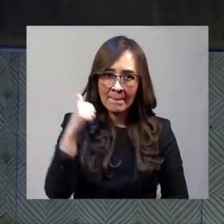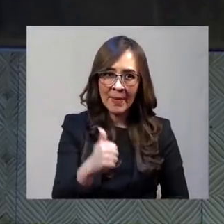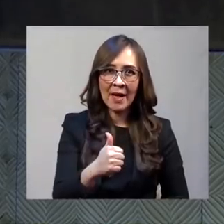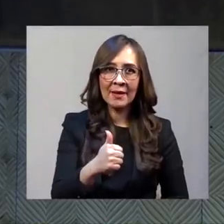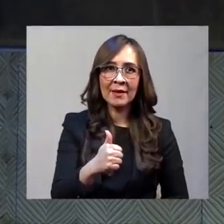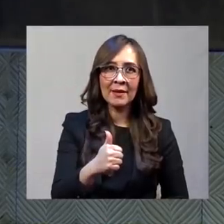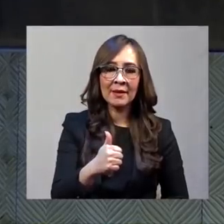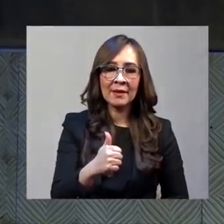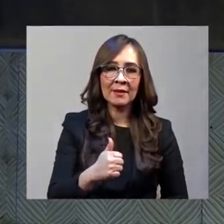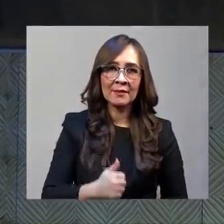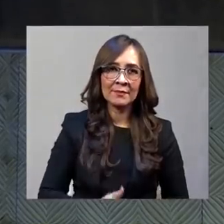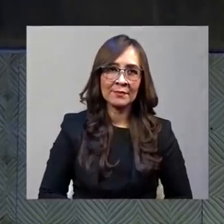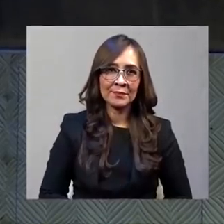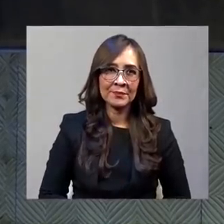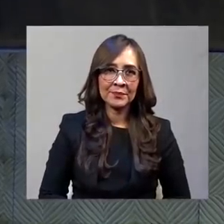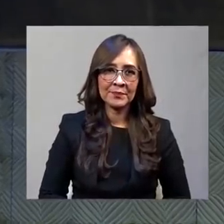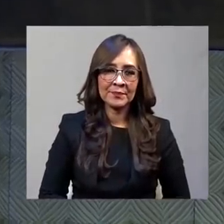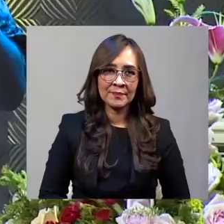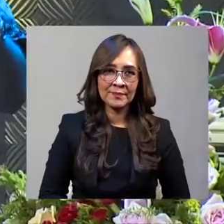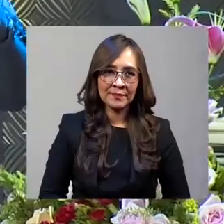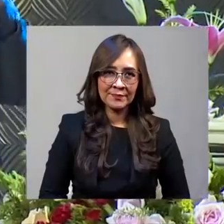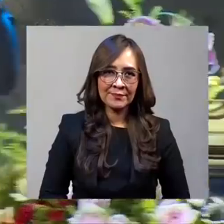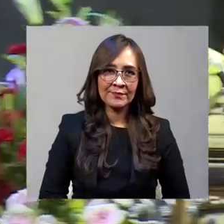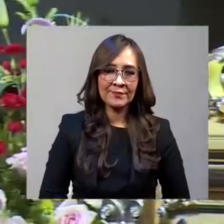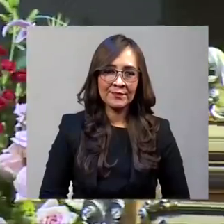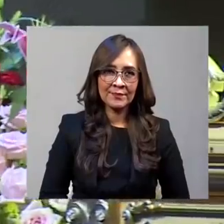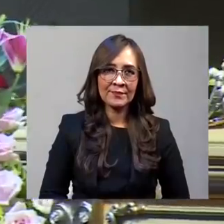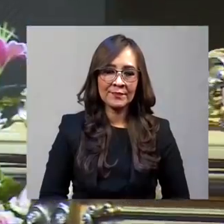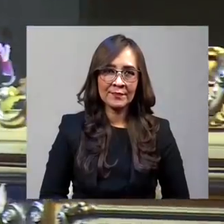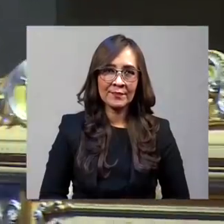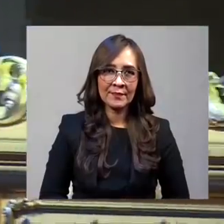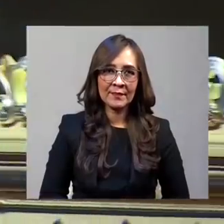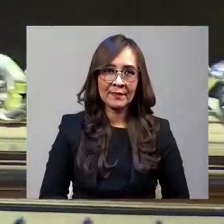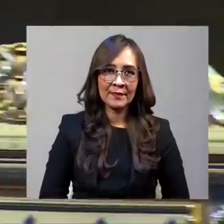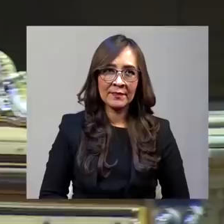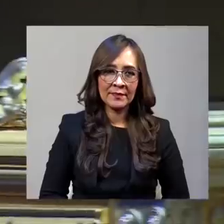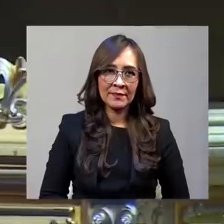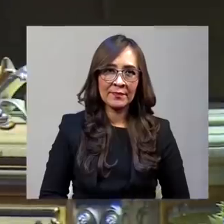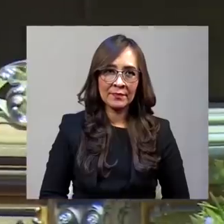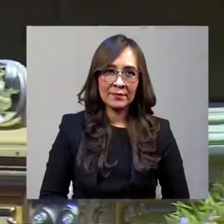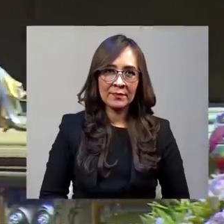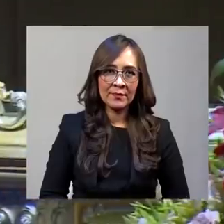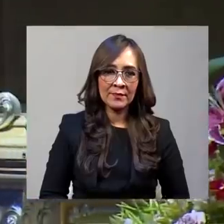kasih Kristus. Kita punya Tuhan yang baik. Karena kita punya Tuhan yang baik.